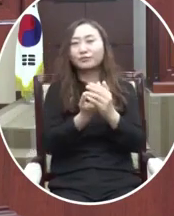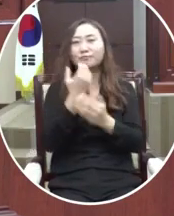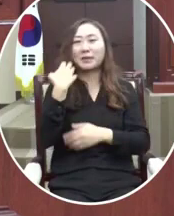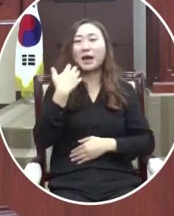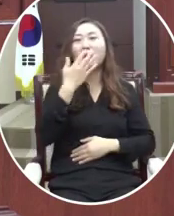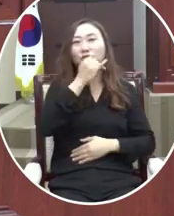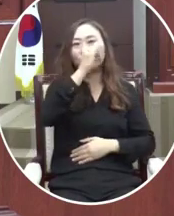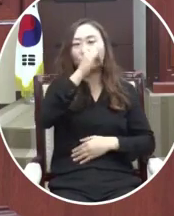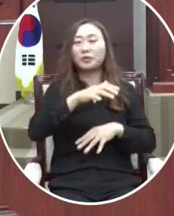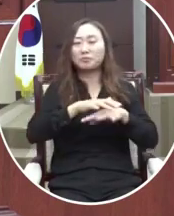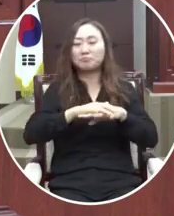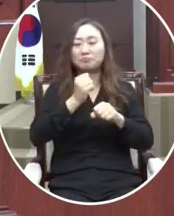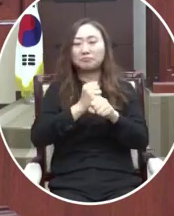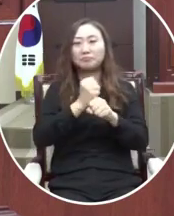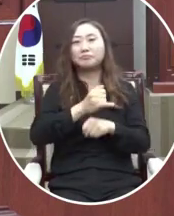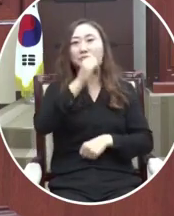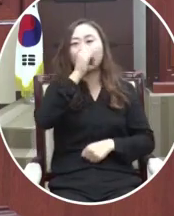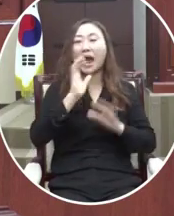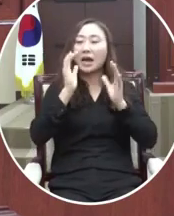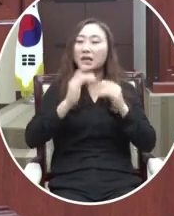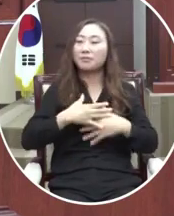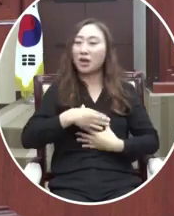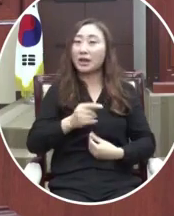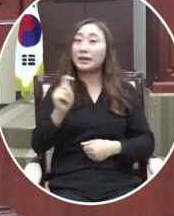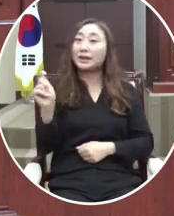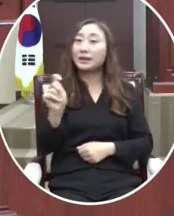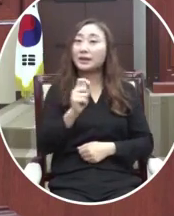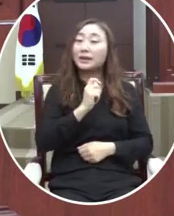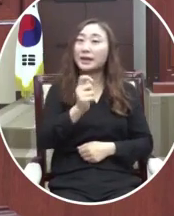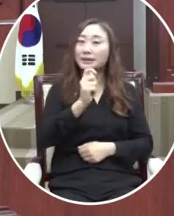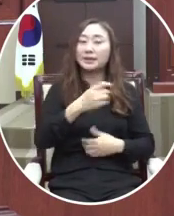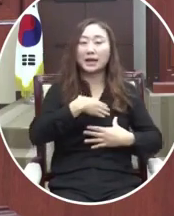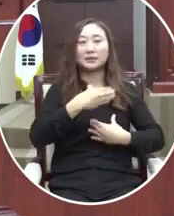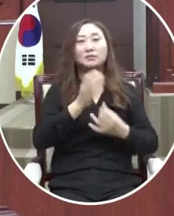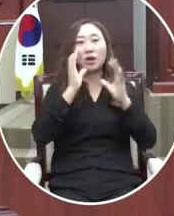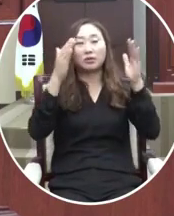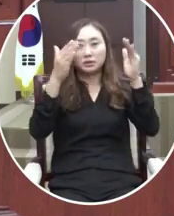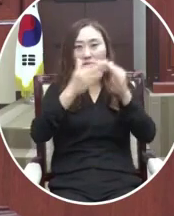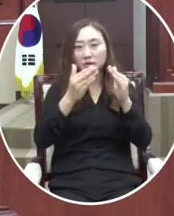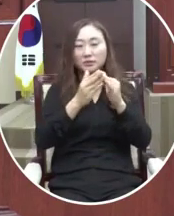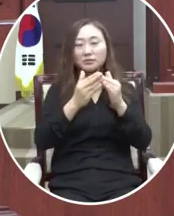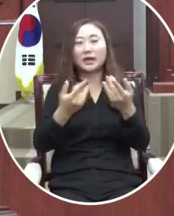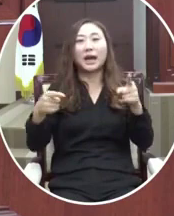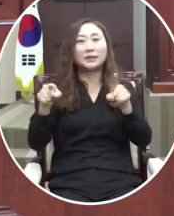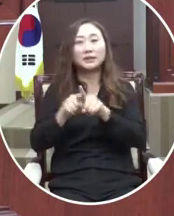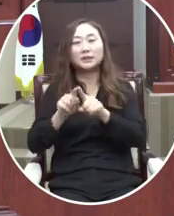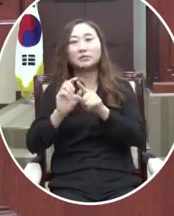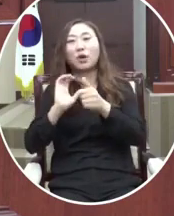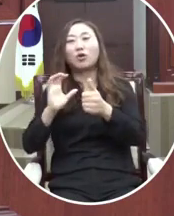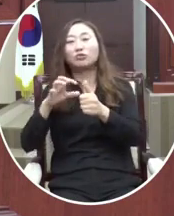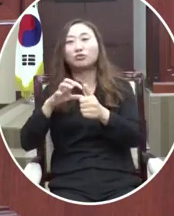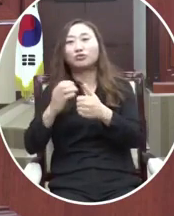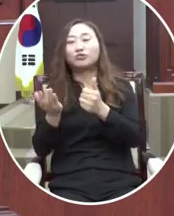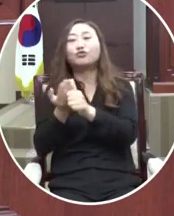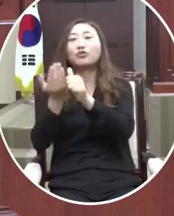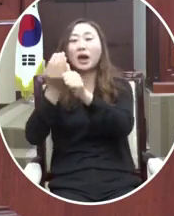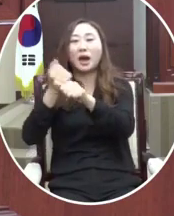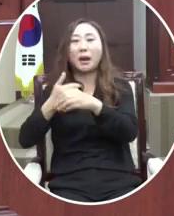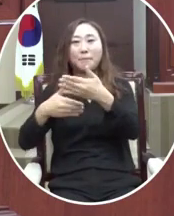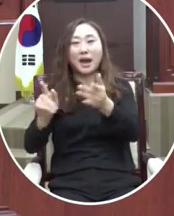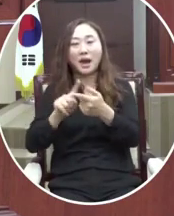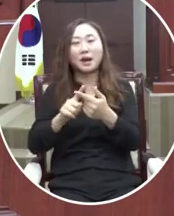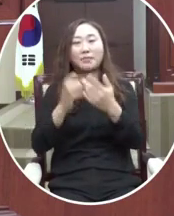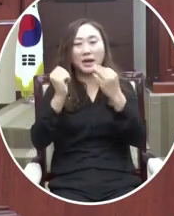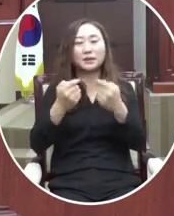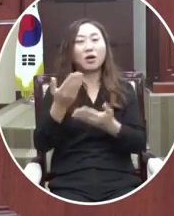정책을 강화해 나가게 겠습니다 아이편한 택시 안심 어린이집 공동 유아방 확충으로 유가 유가의